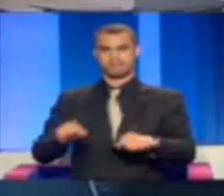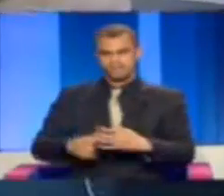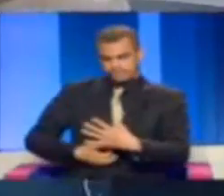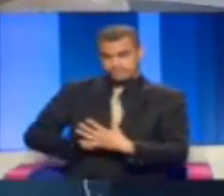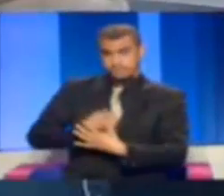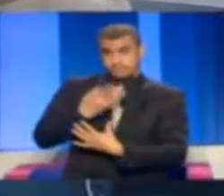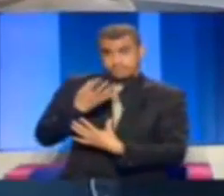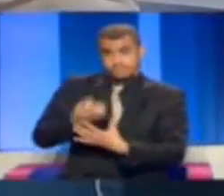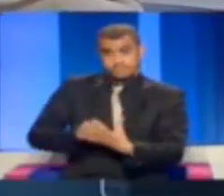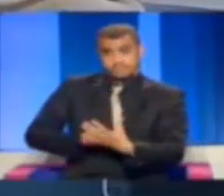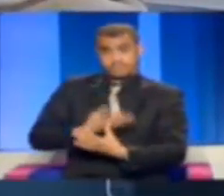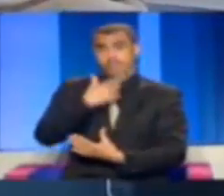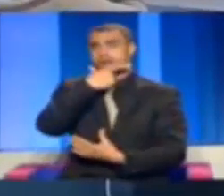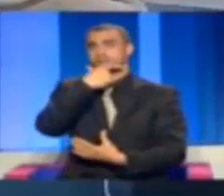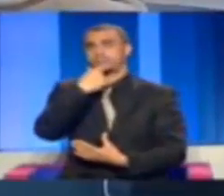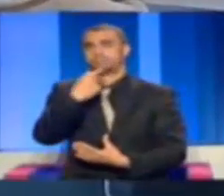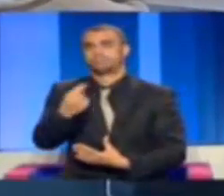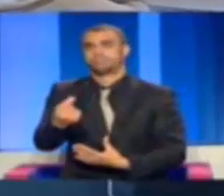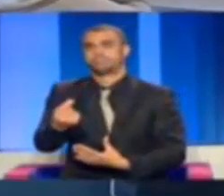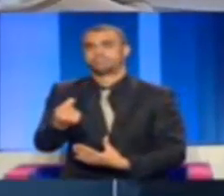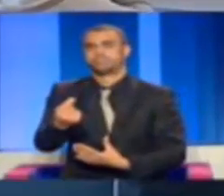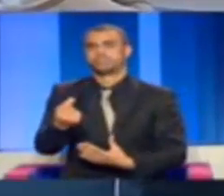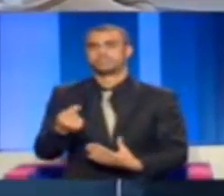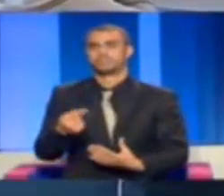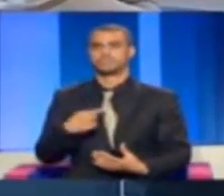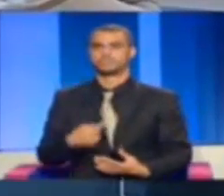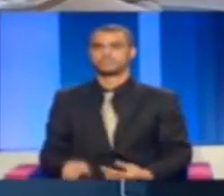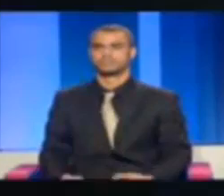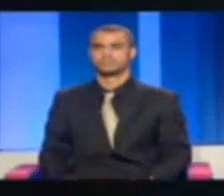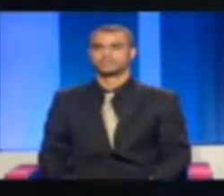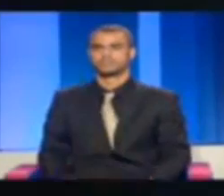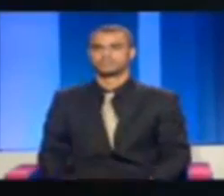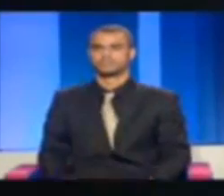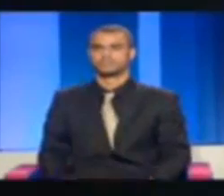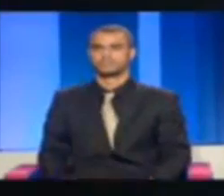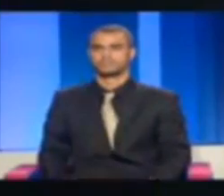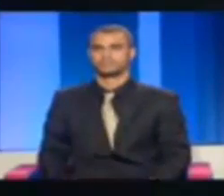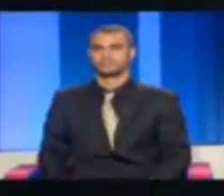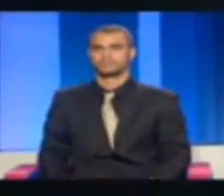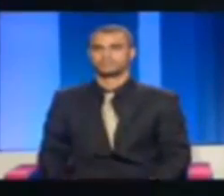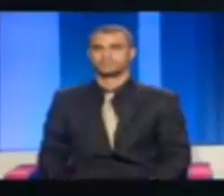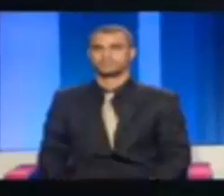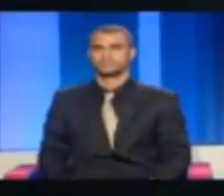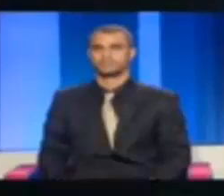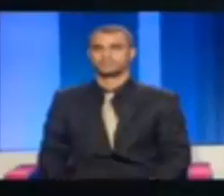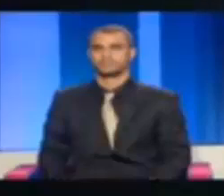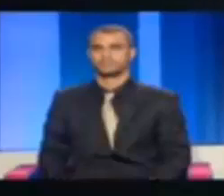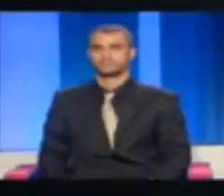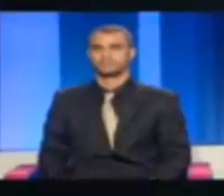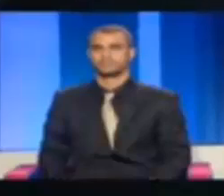على التعبير عما يخالجهم بسلاسة أكبر. نانا